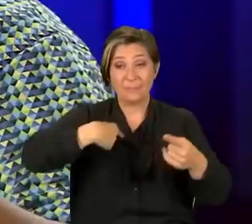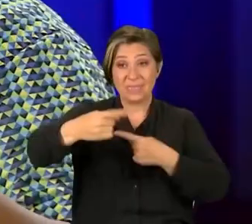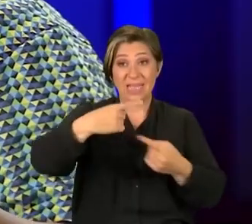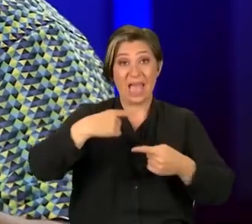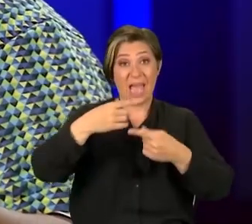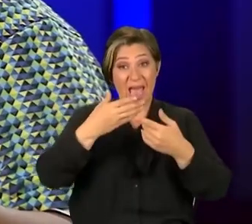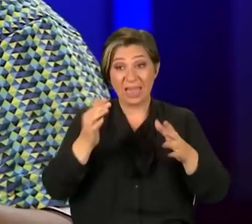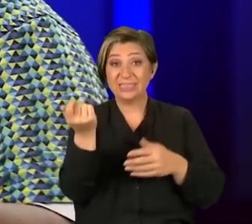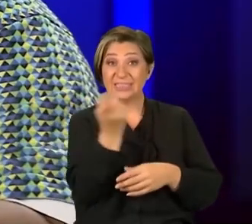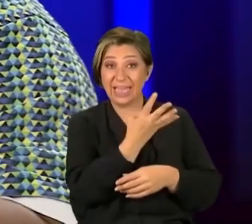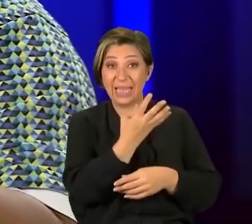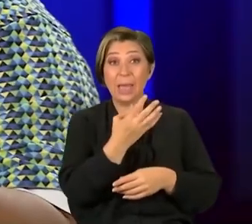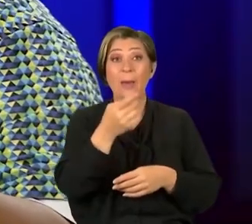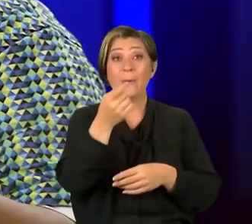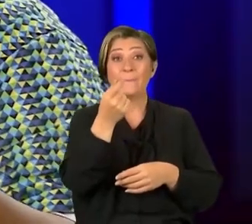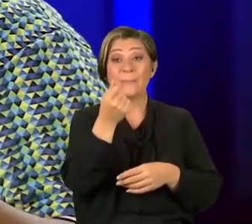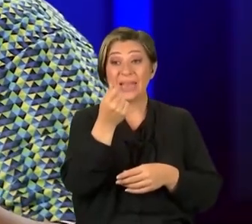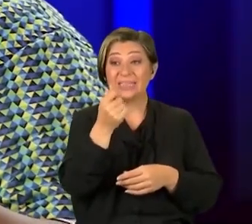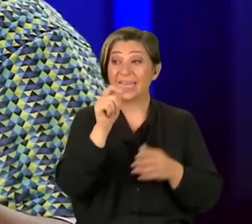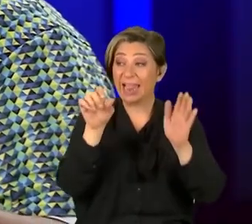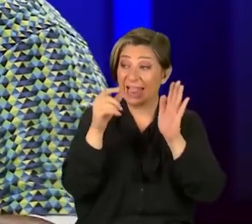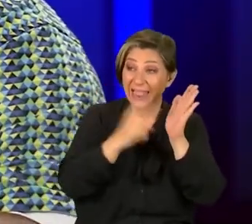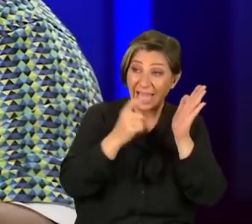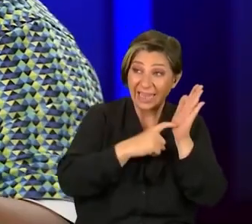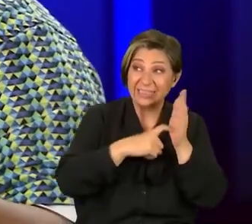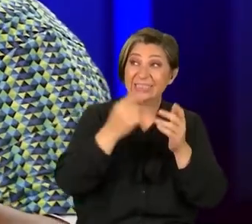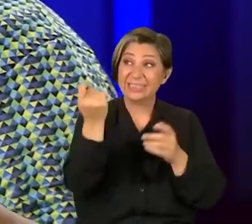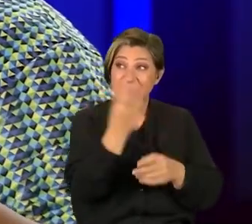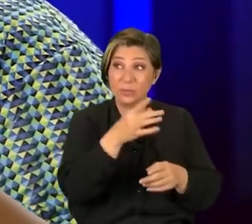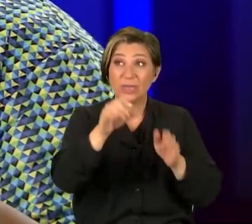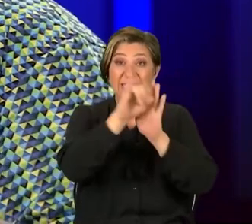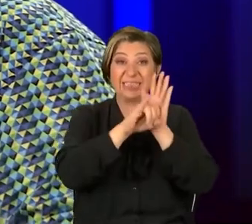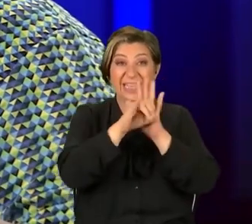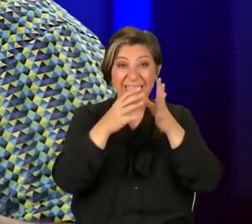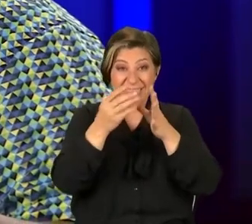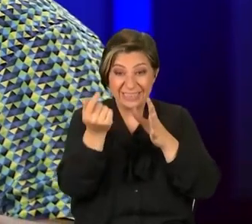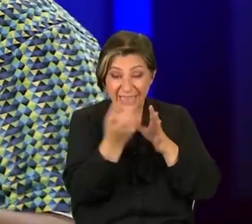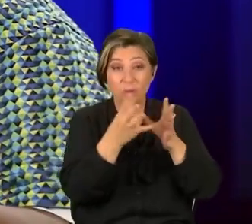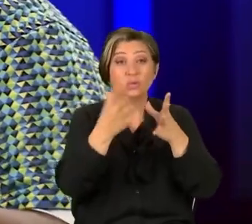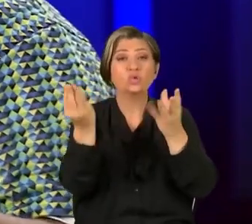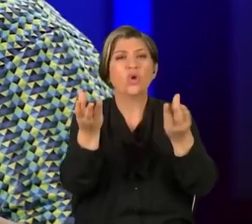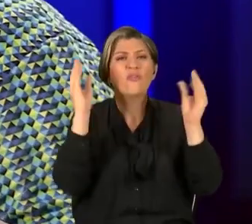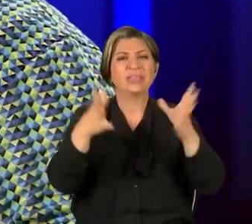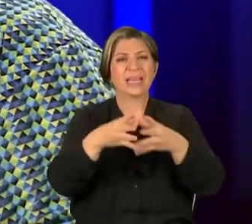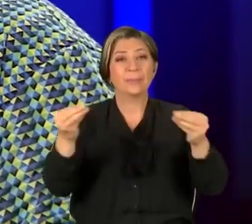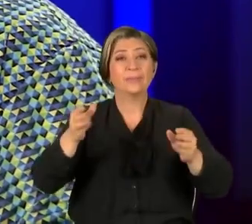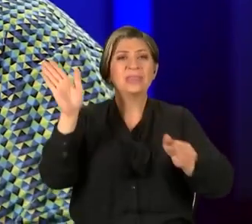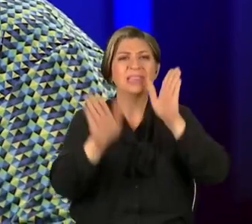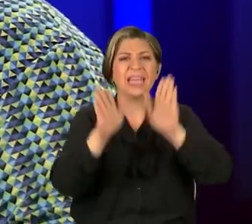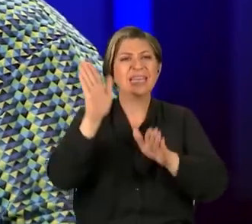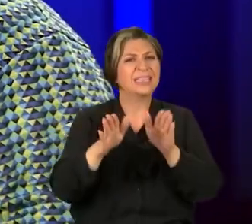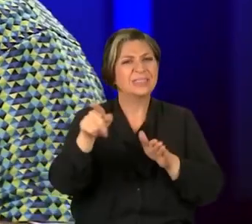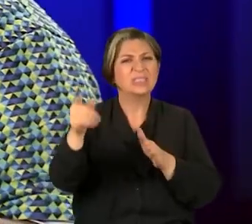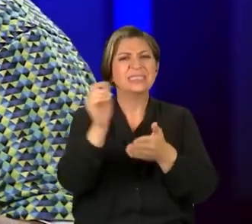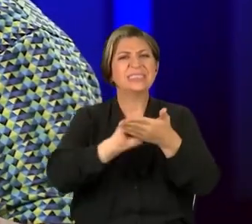bizden ayıran şey sayı paralarınızı like'larınızı Sayın şu Instagram kapansa çoğu kayıp Vay dayak yiyen çocuğun dersleri